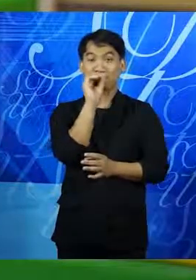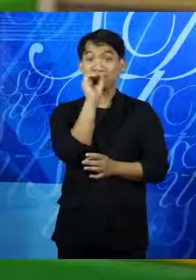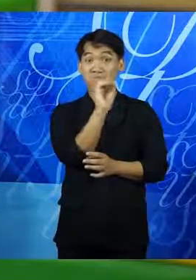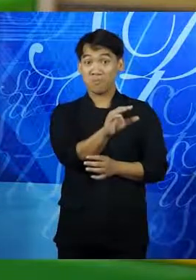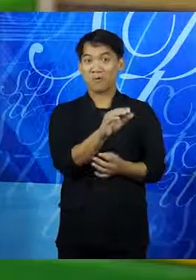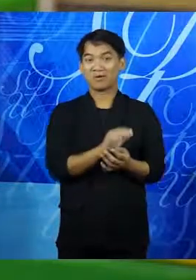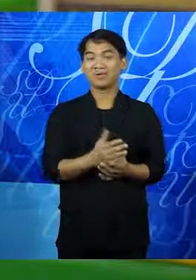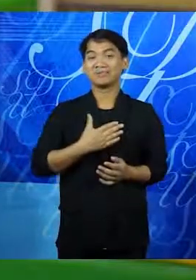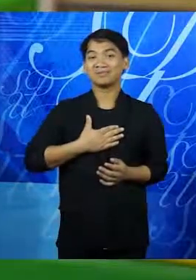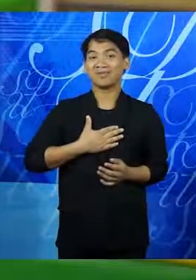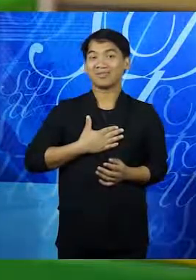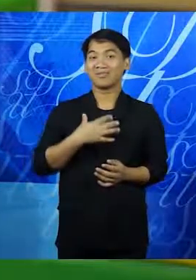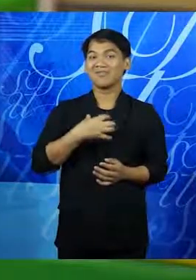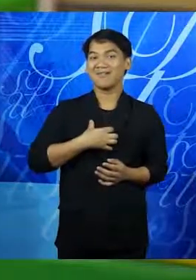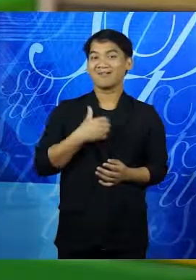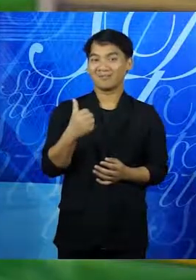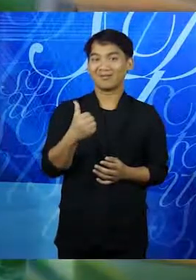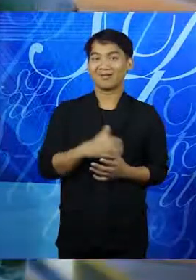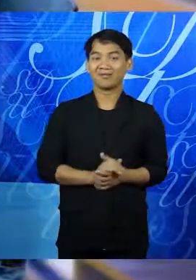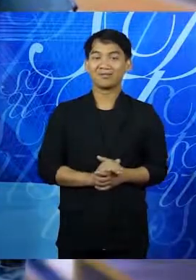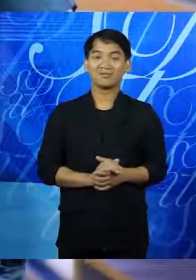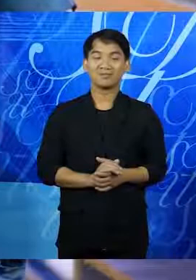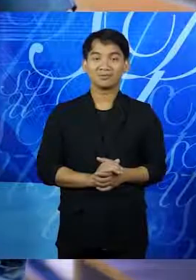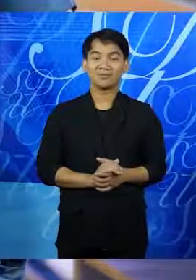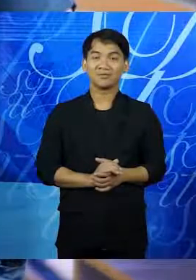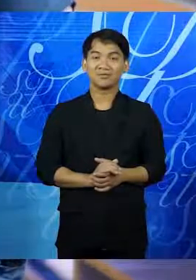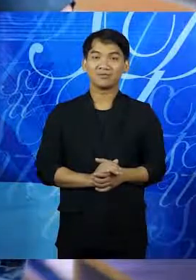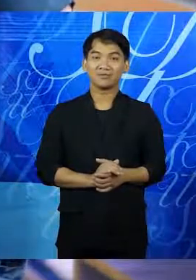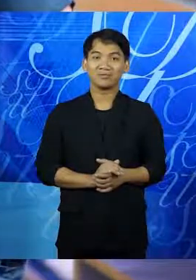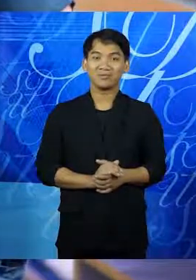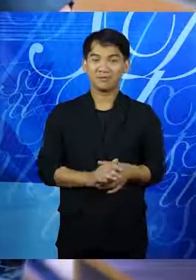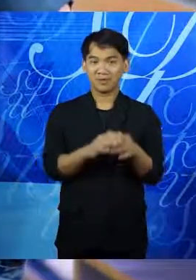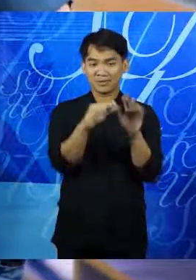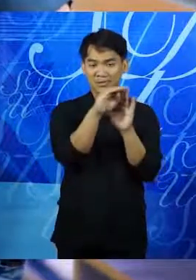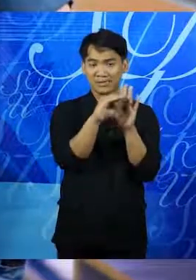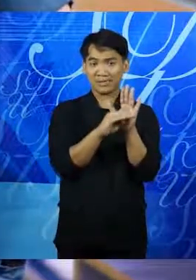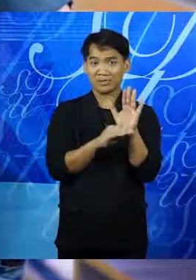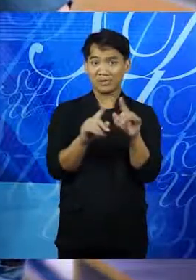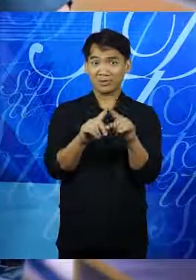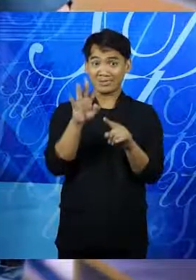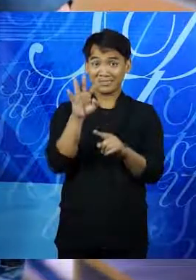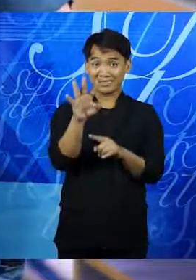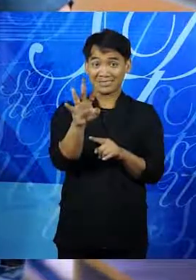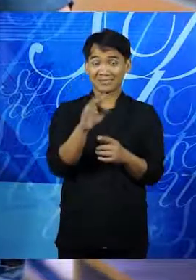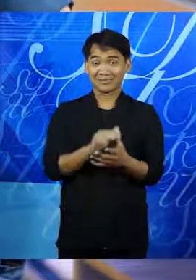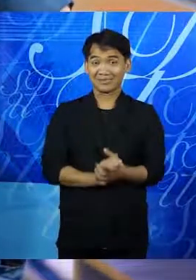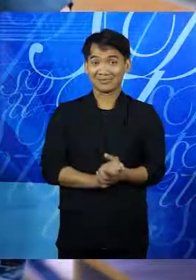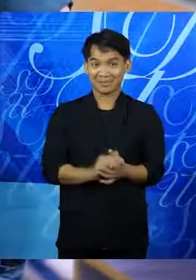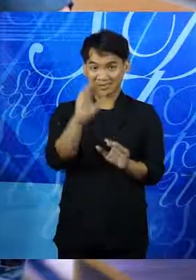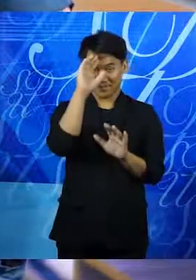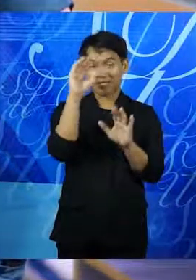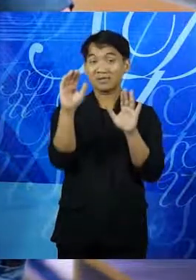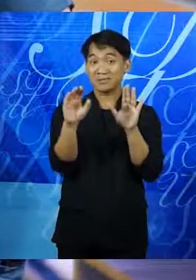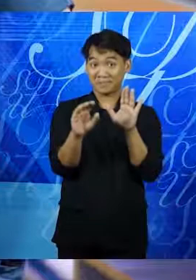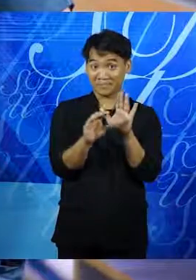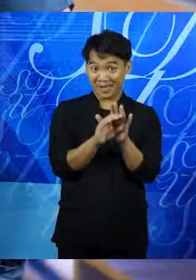คือฉันอยากได้ค่ะค่ะสำหรับขั้นตอนที่4นะคะเป็นการแลกเปลี่ยนภ